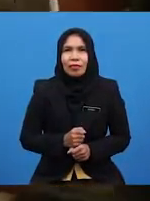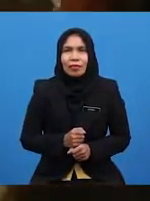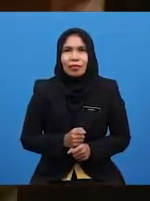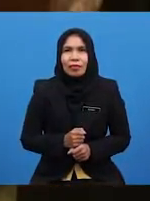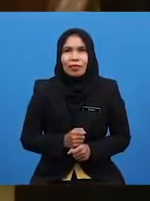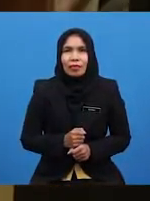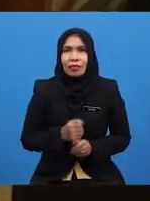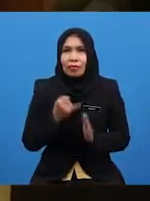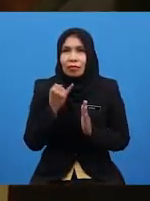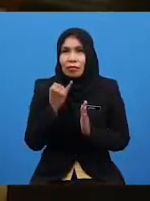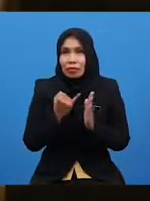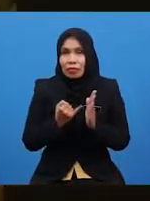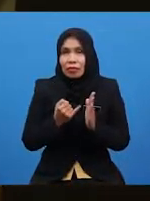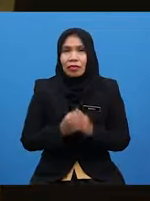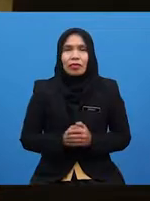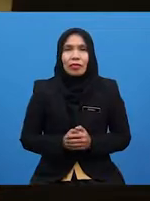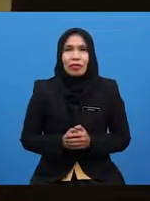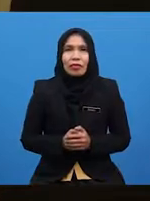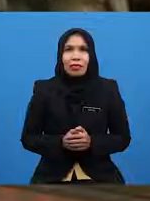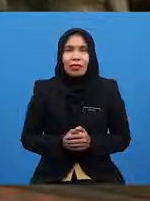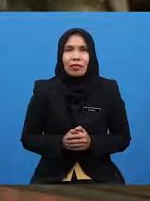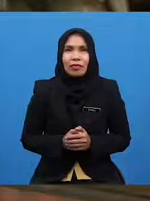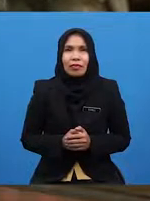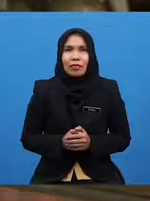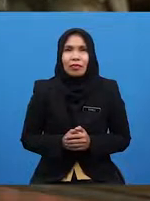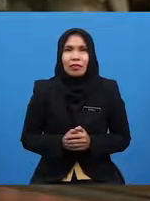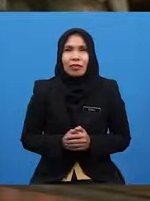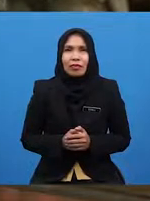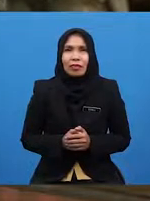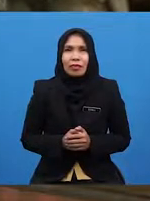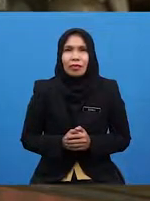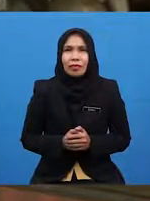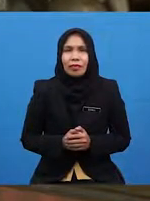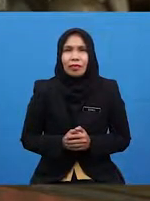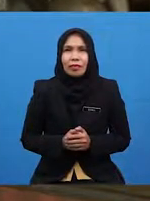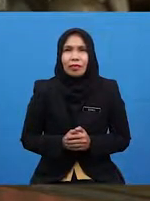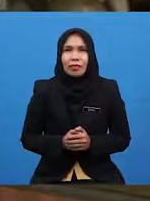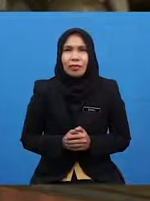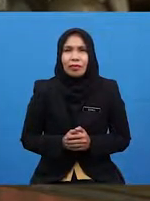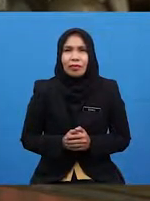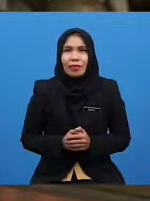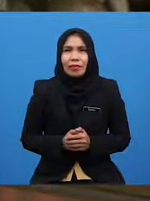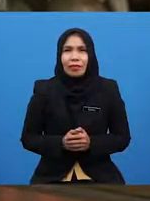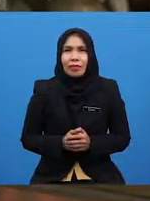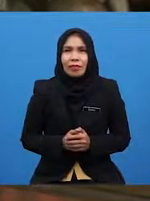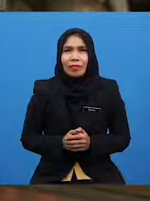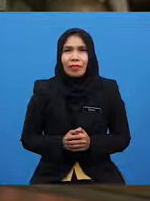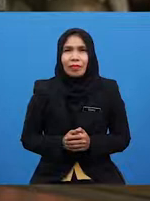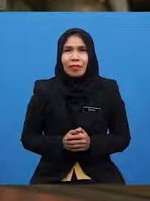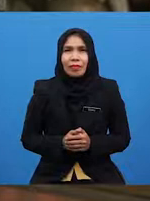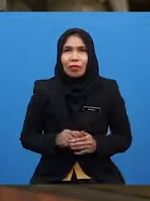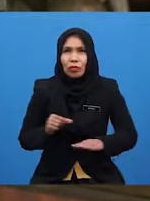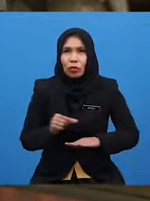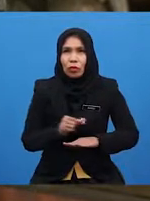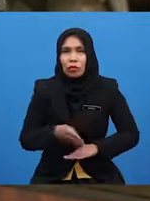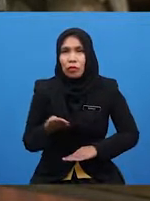seni dan juga melibatkan kepada pengolahan fizikal. Itu mengolah kepada penggunaan